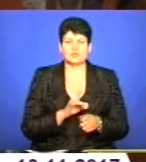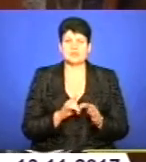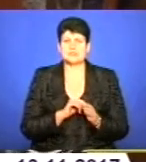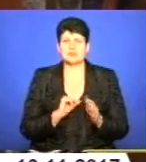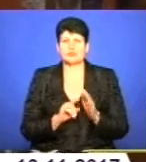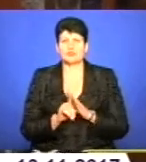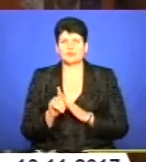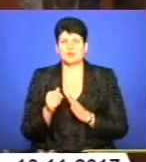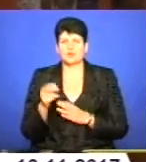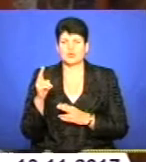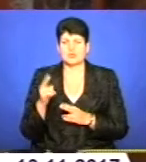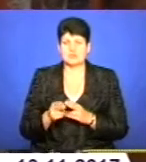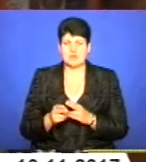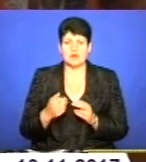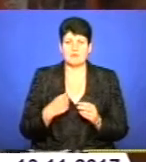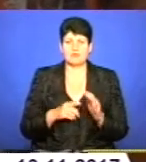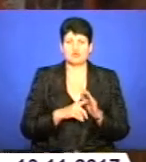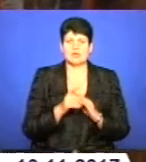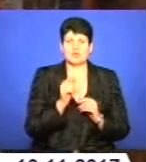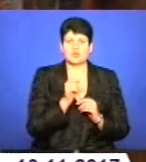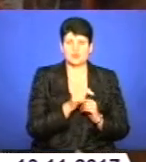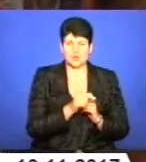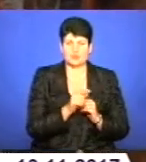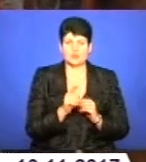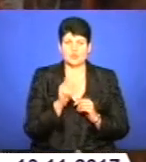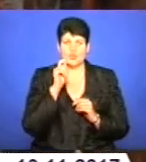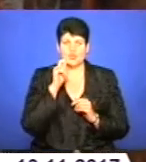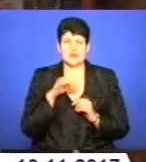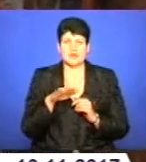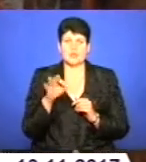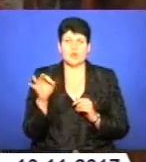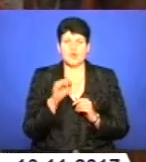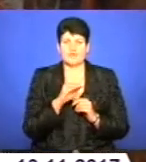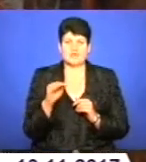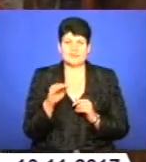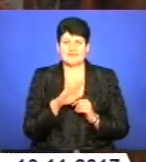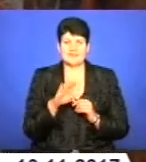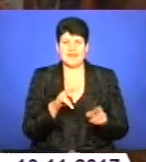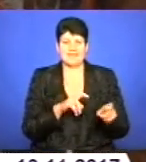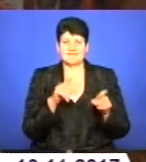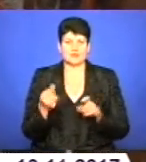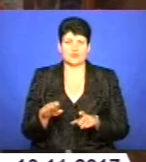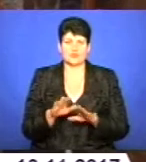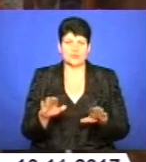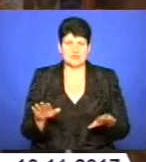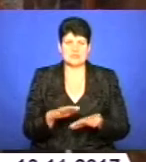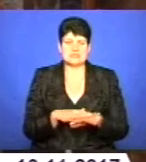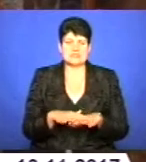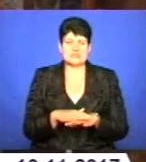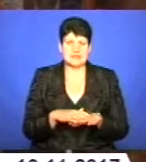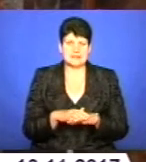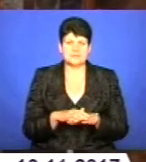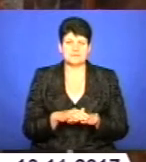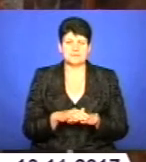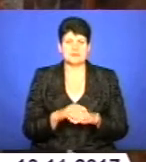і до самого кінця ми починали з того, що Україна офіційно не евакуйовувала населення